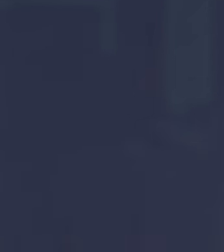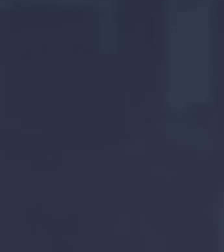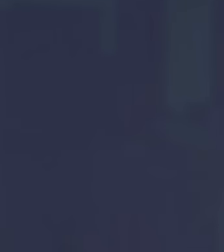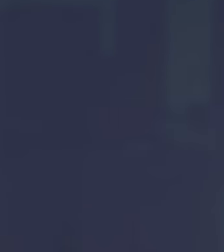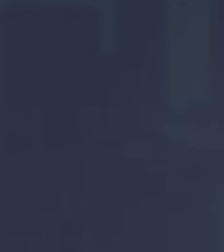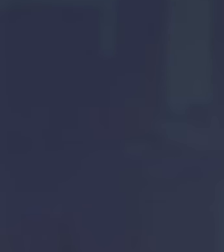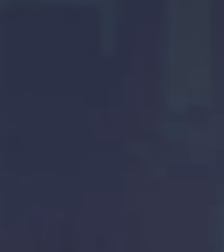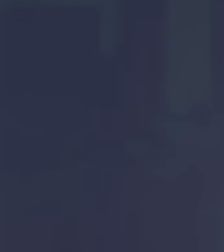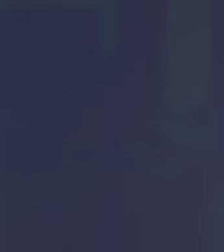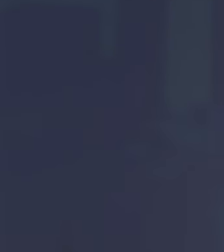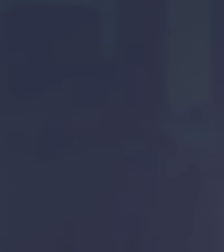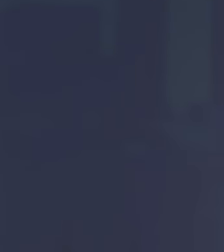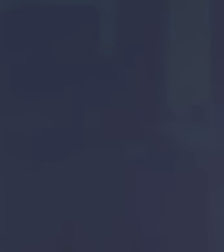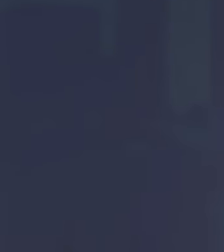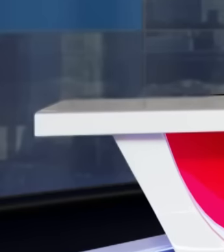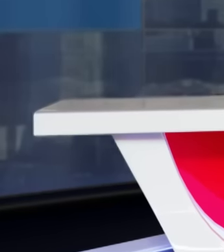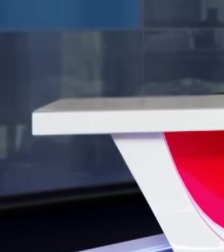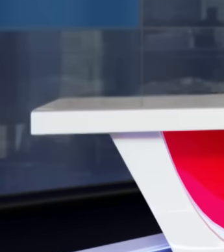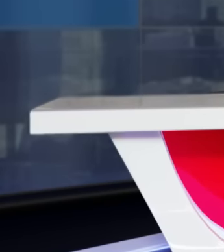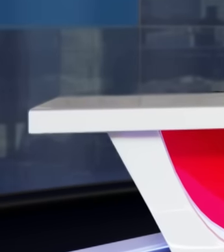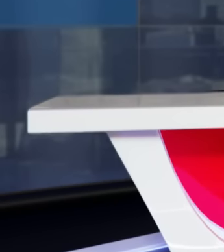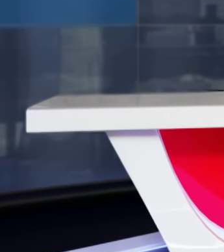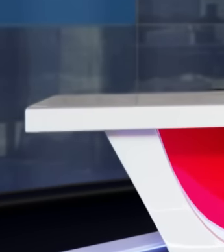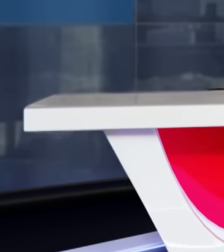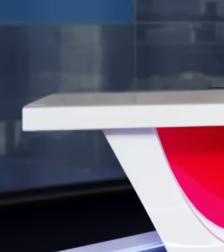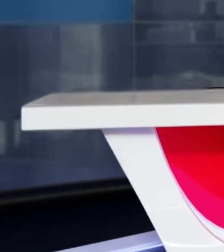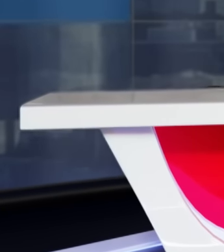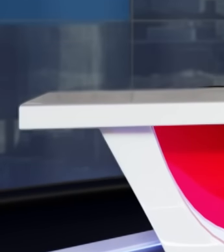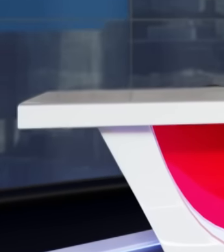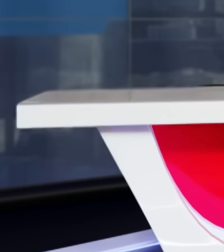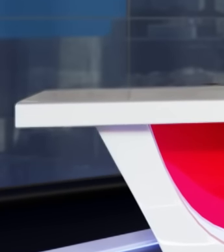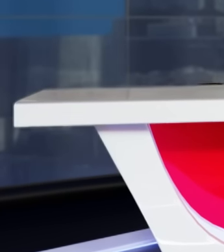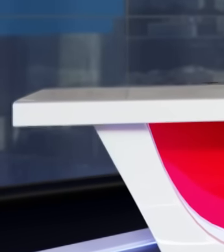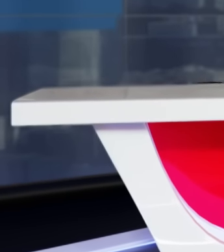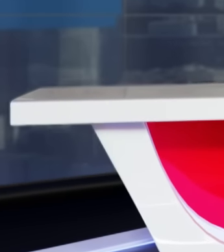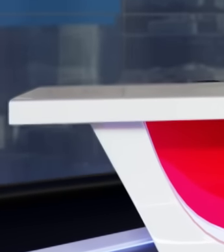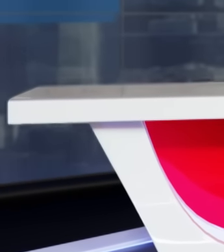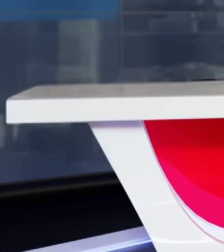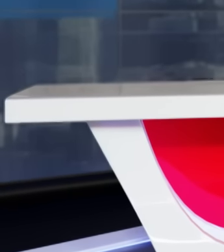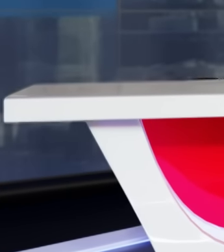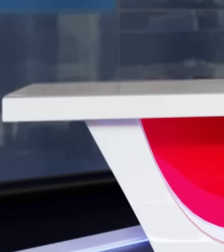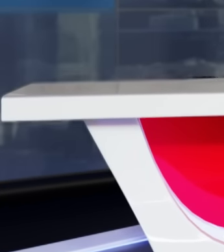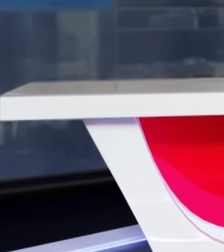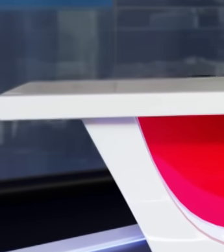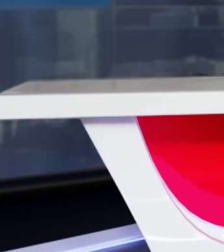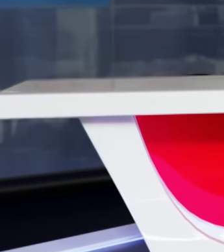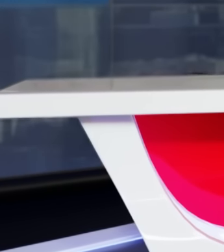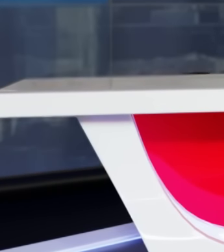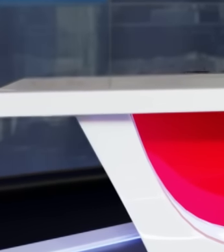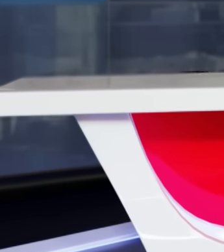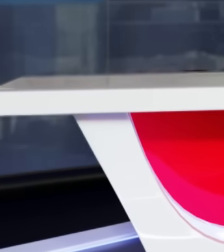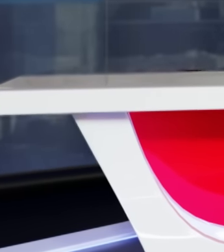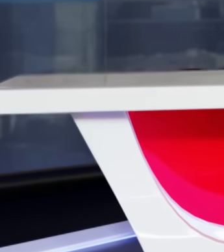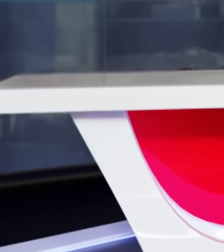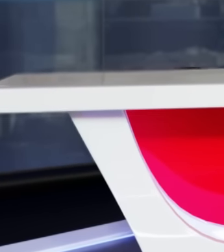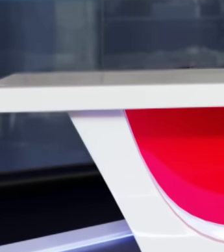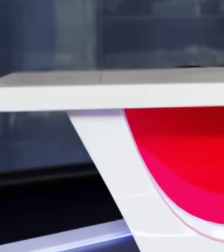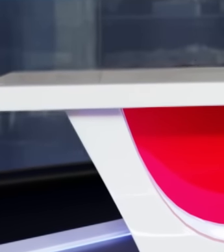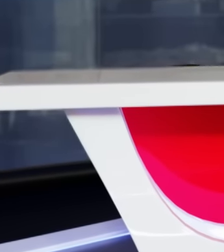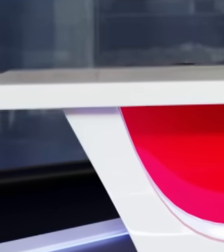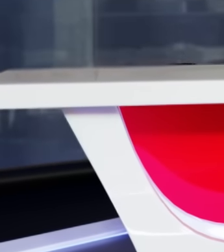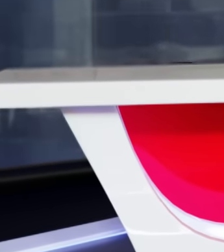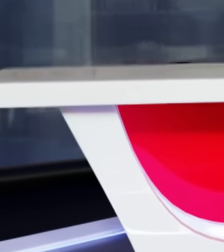chwili się dzieje, sposób w jaki w tej chwili funkcjonuje władza, to można powiedzieć urąga wszelkim zasadom demokratycznego państwa